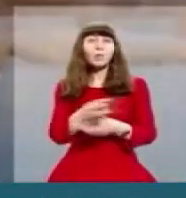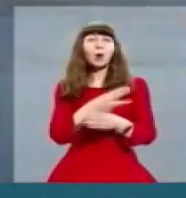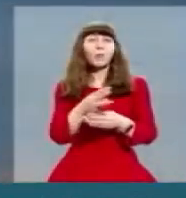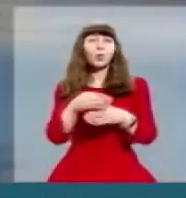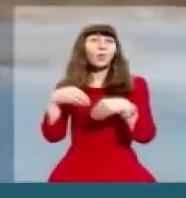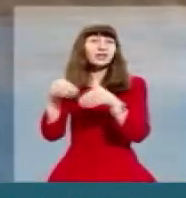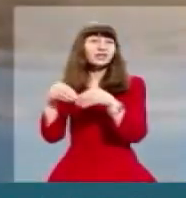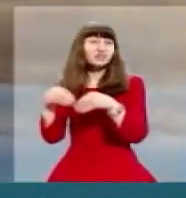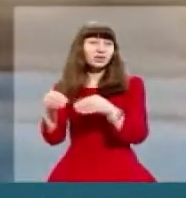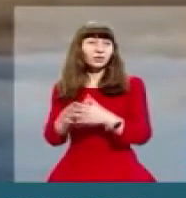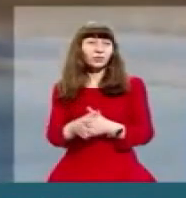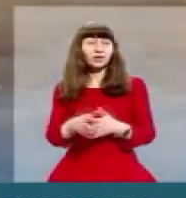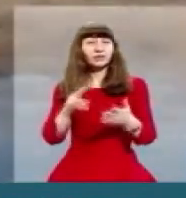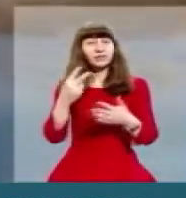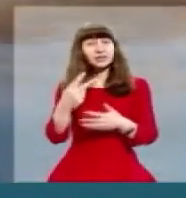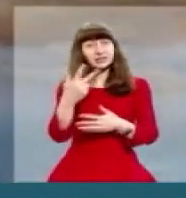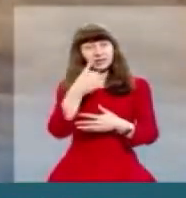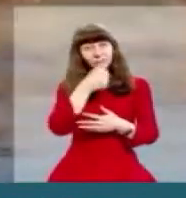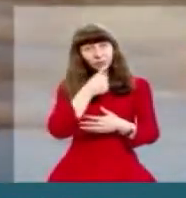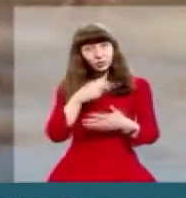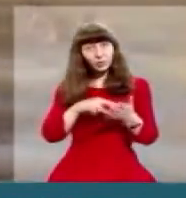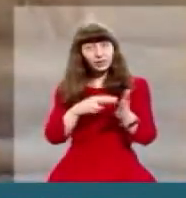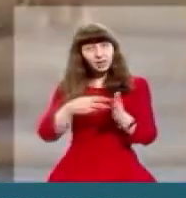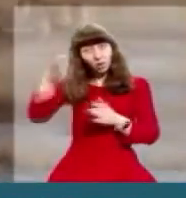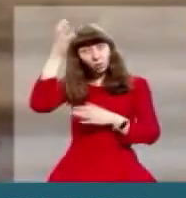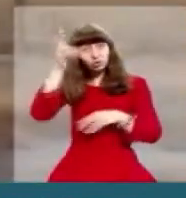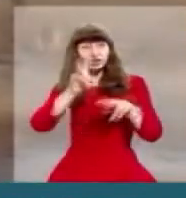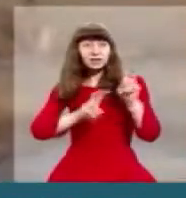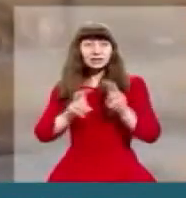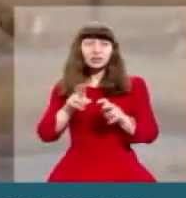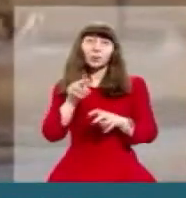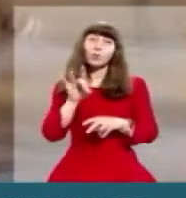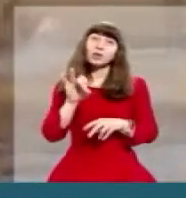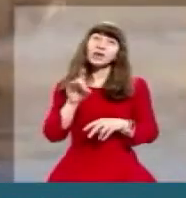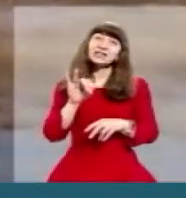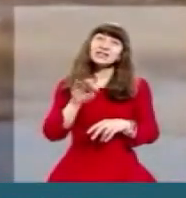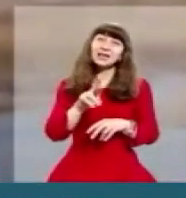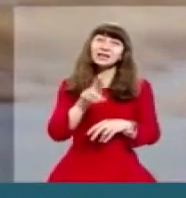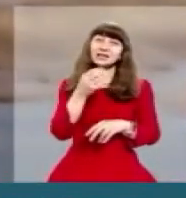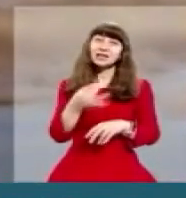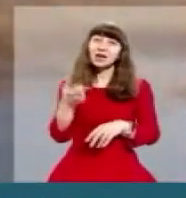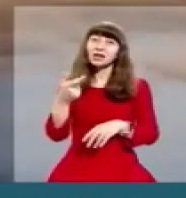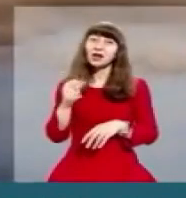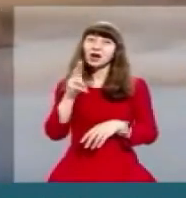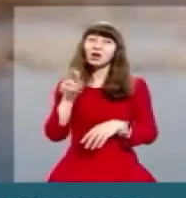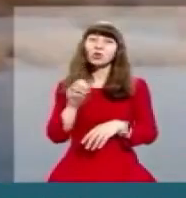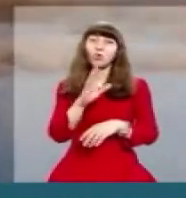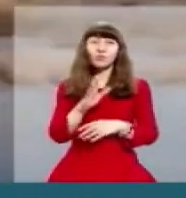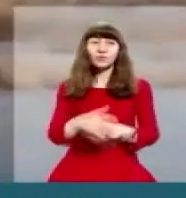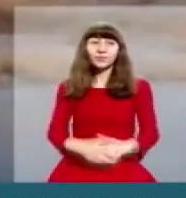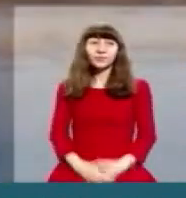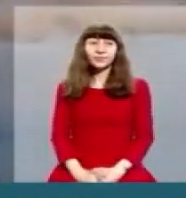министерством в 2023 году запланировано научное исследование популяции сайгаков в рамках биологического обоснования по